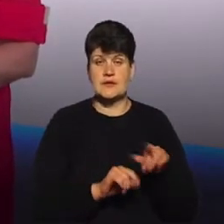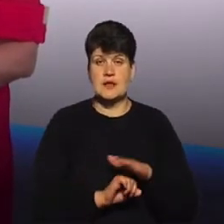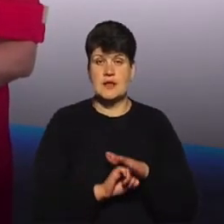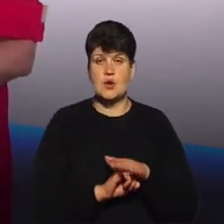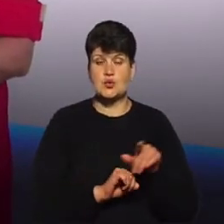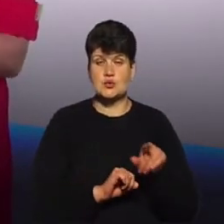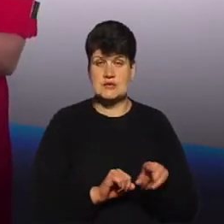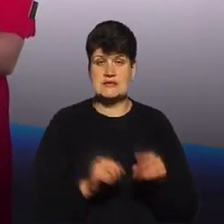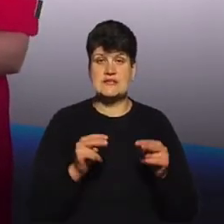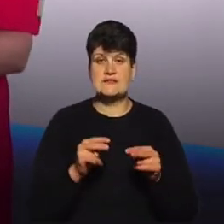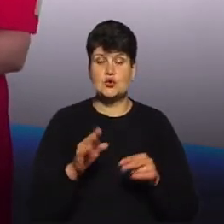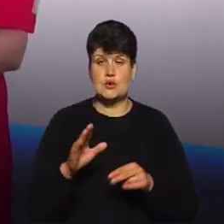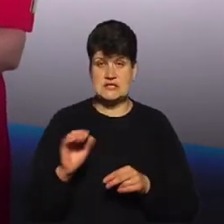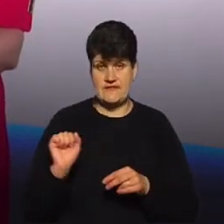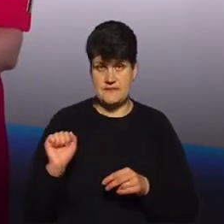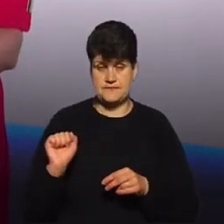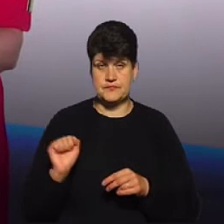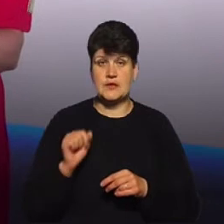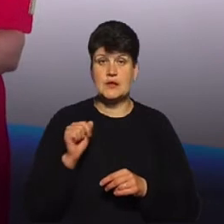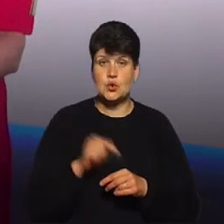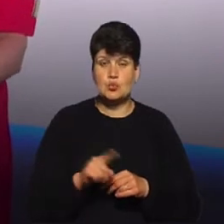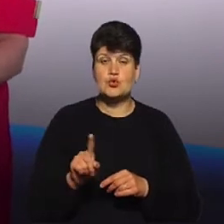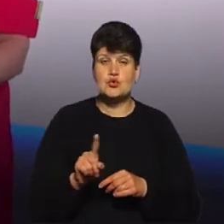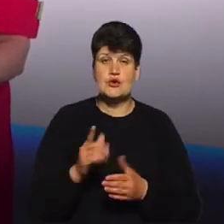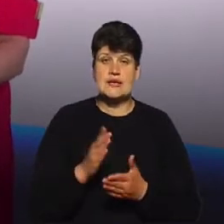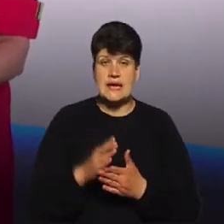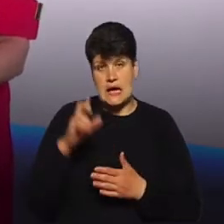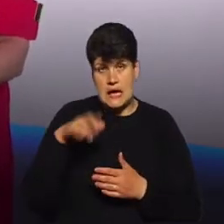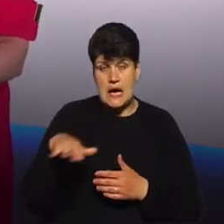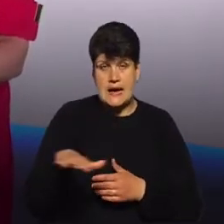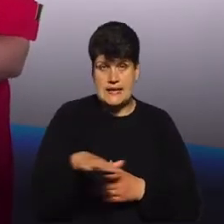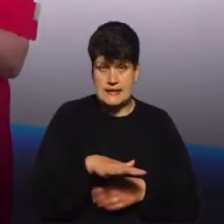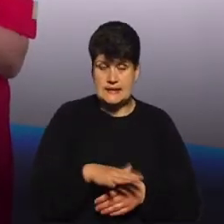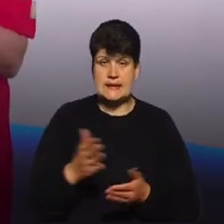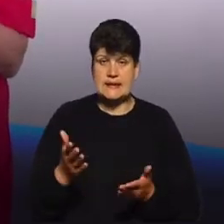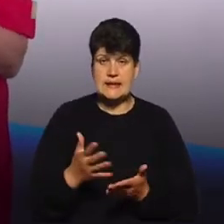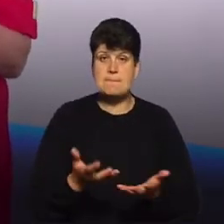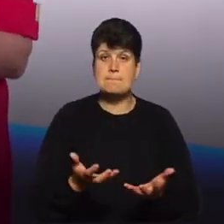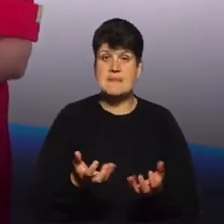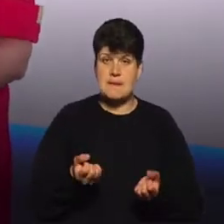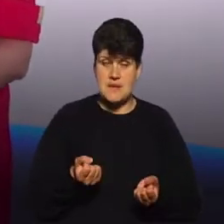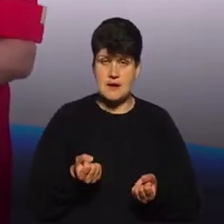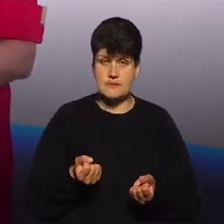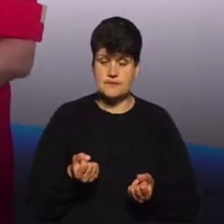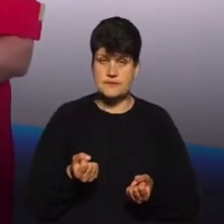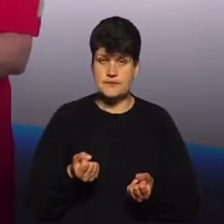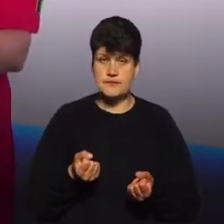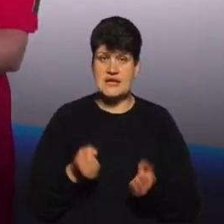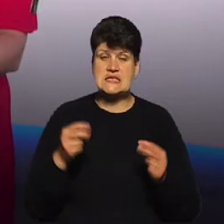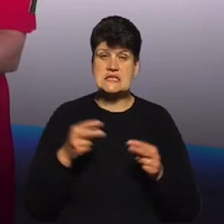свідоцтва. Тому що є країни, які приймають саме з свідоцтвом про